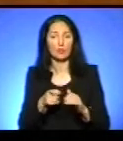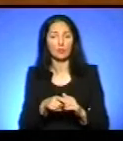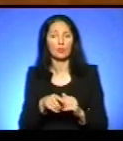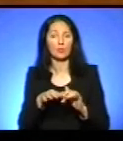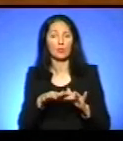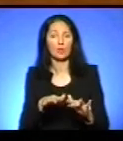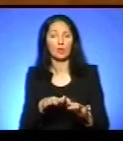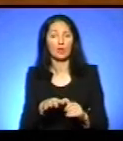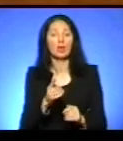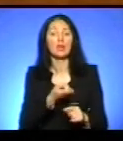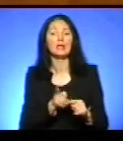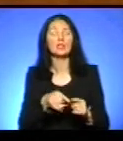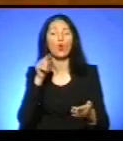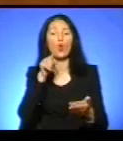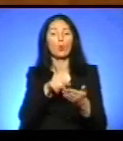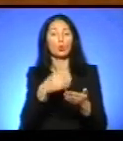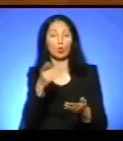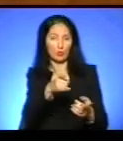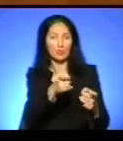метою ви стріляли?